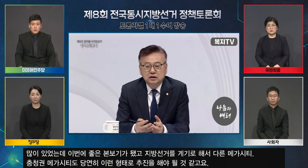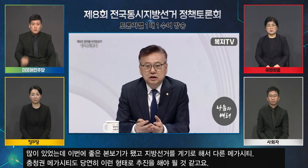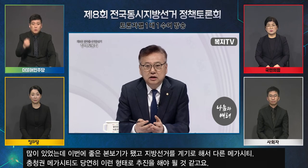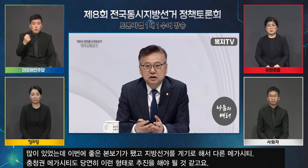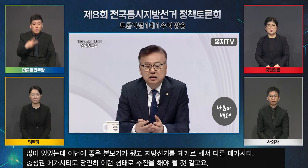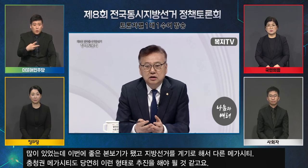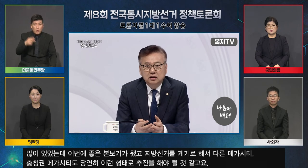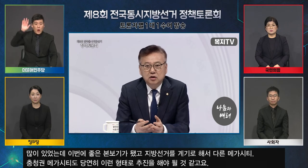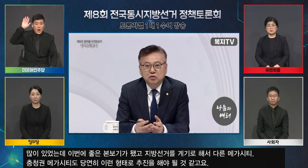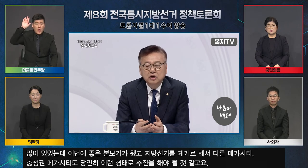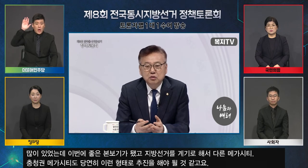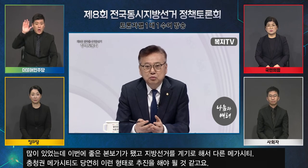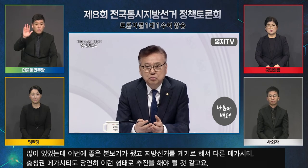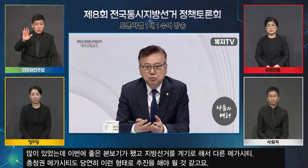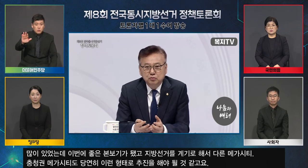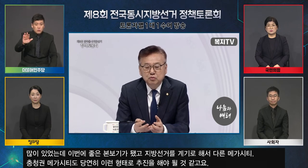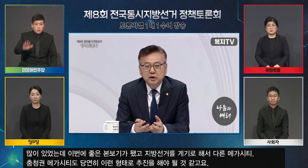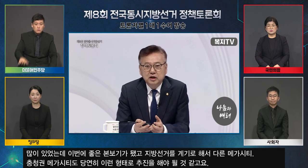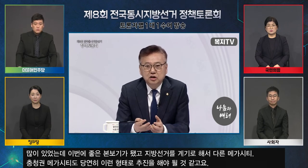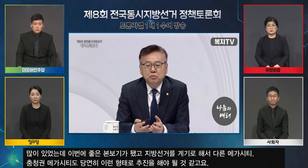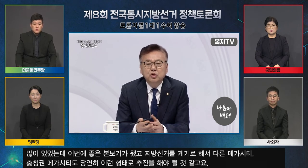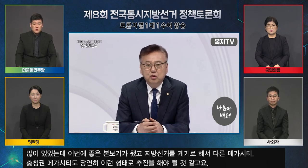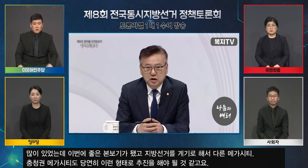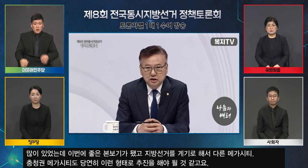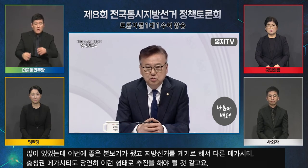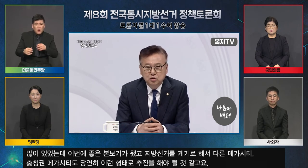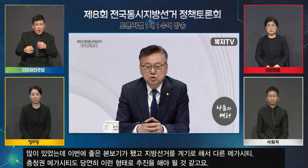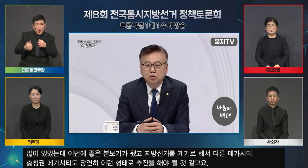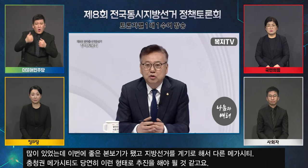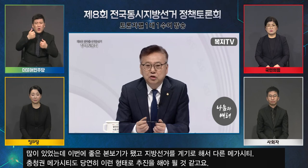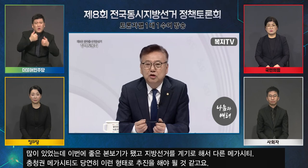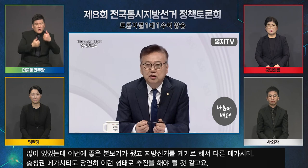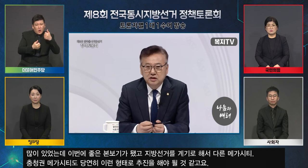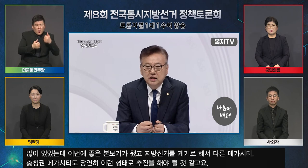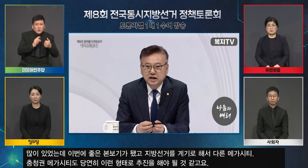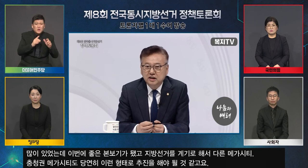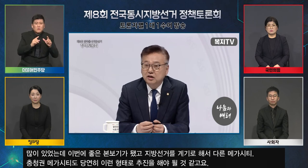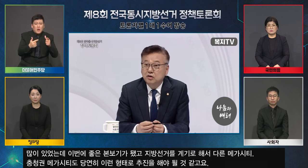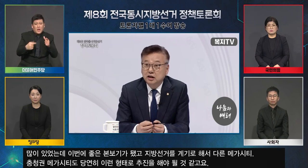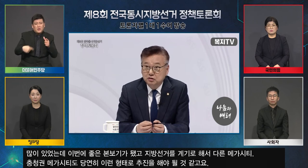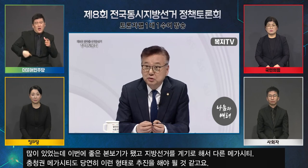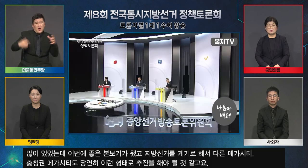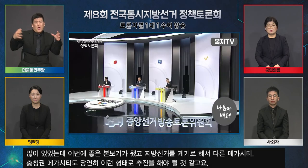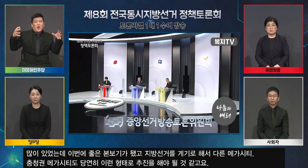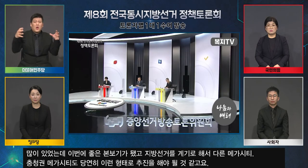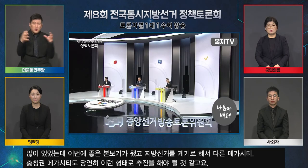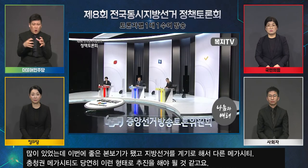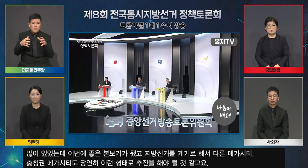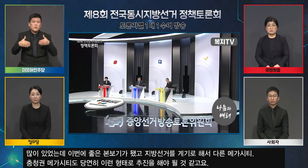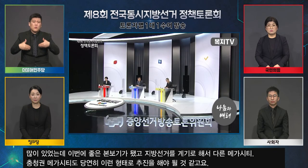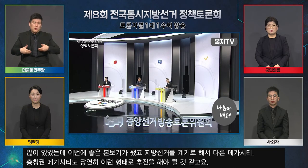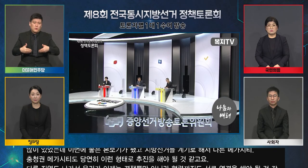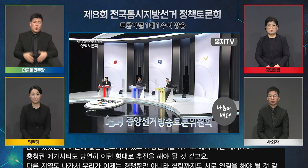이제는 경쟁뿐만 아니라 협력까지도 서로 연결을 해야 될 것 같습니다.